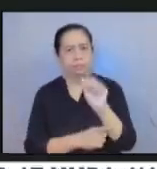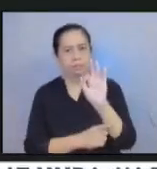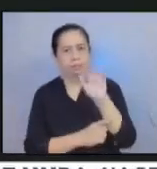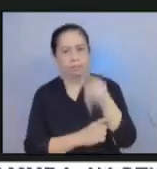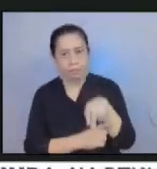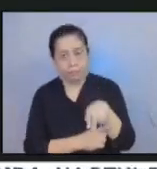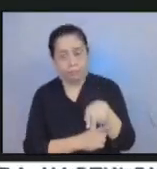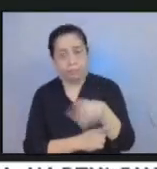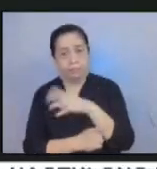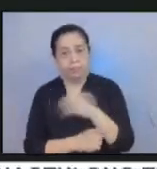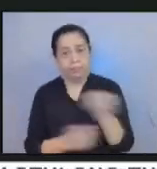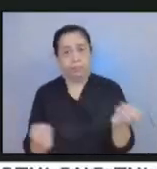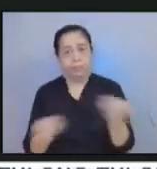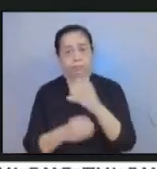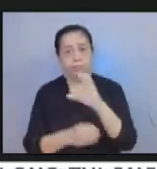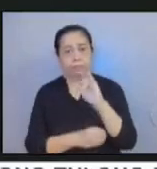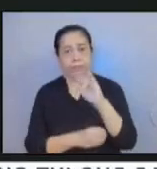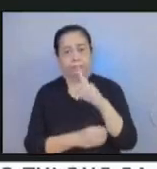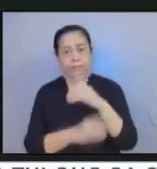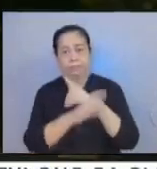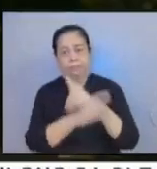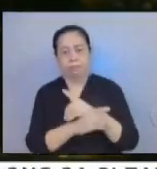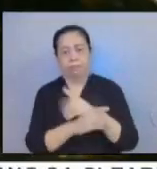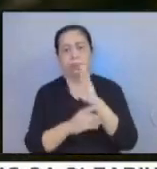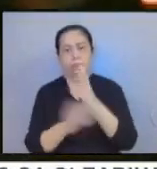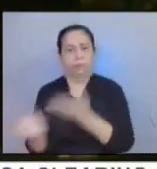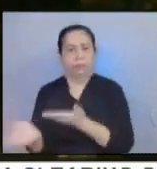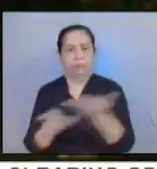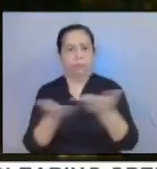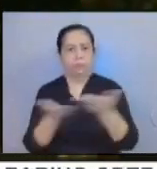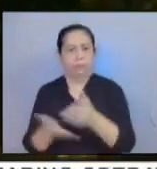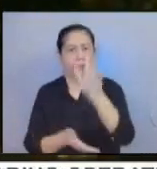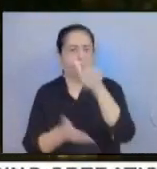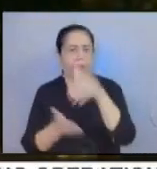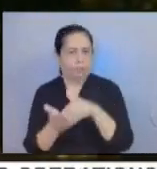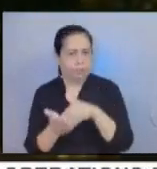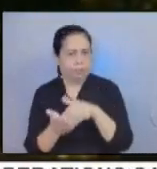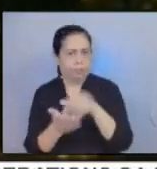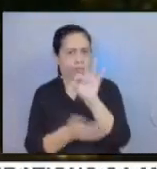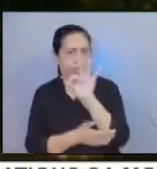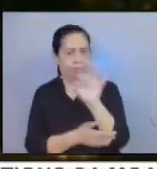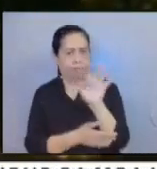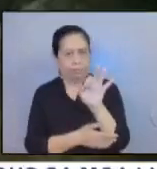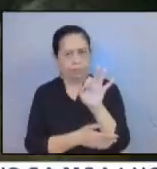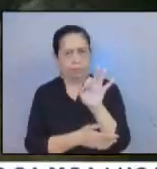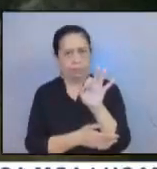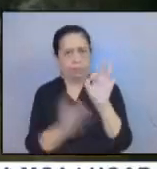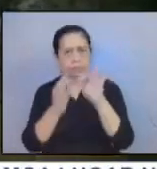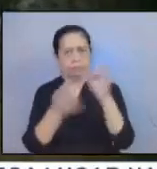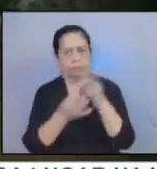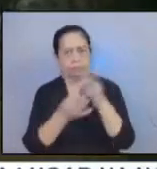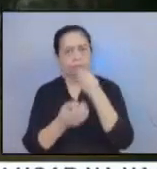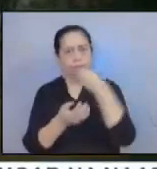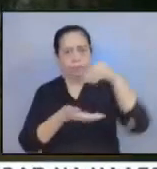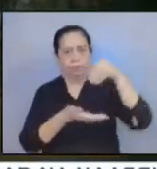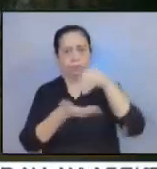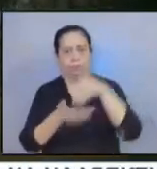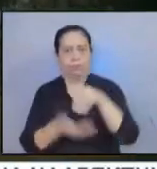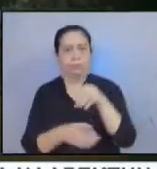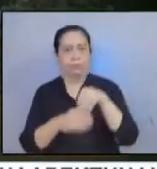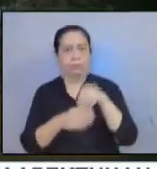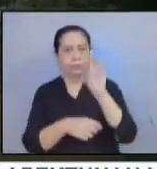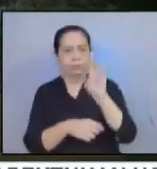at Office of the Civil Defense, maghahatid naman sila ng 3,900 na family food packs sa 7